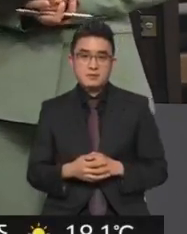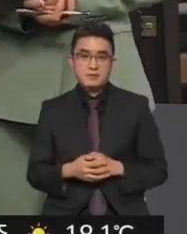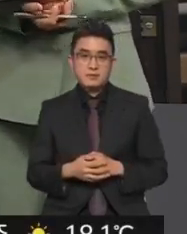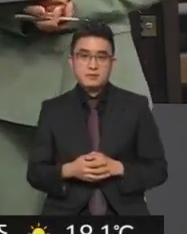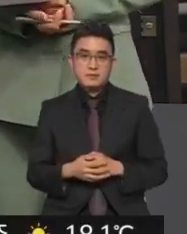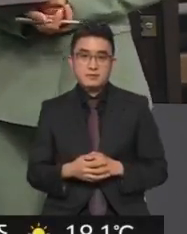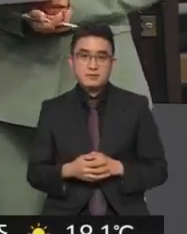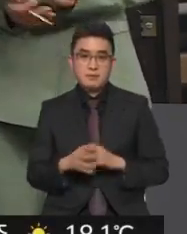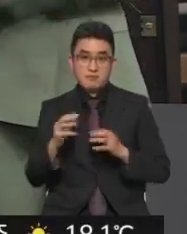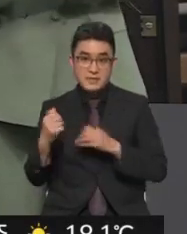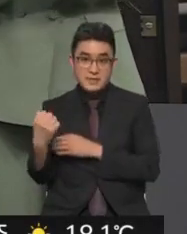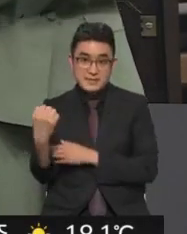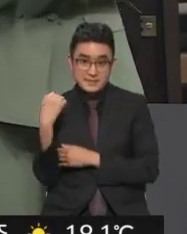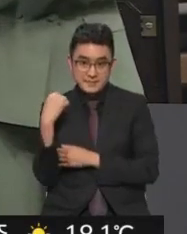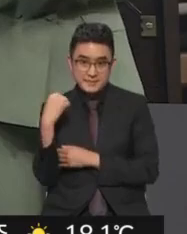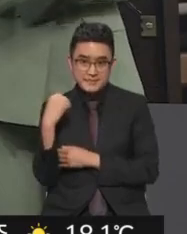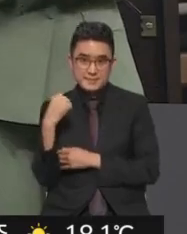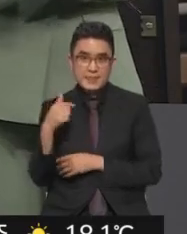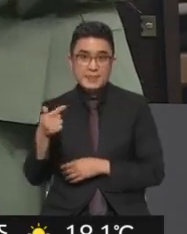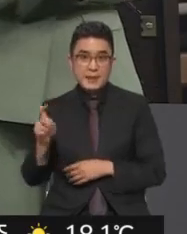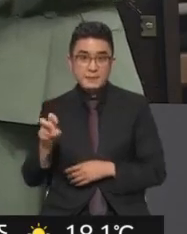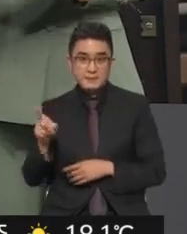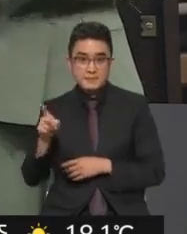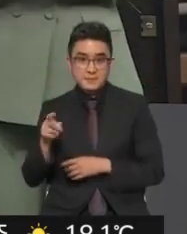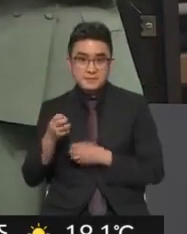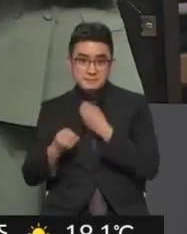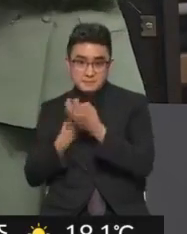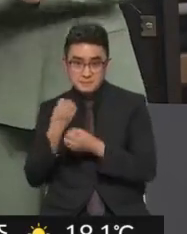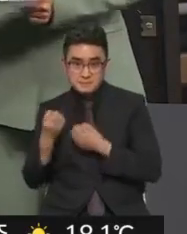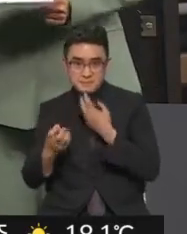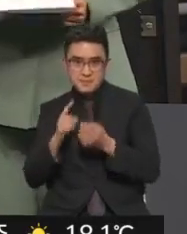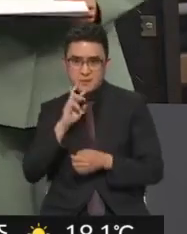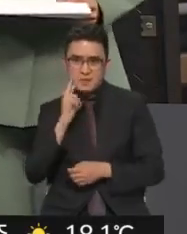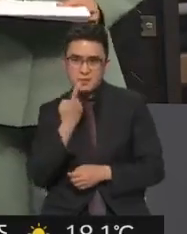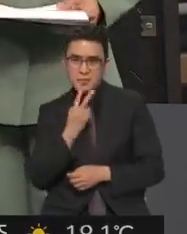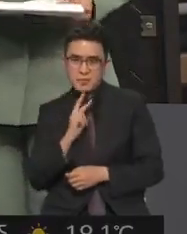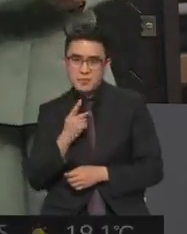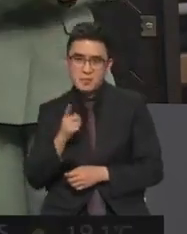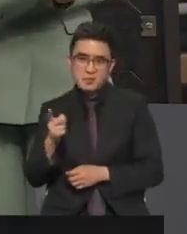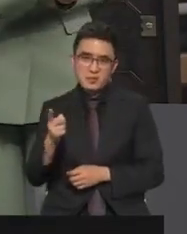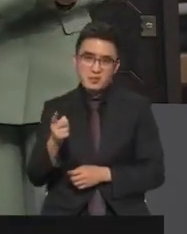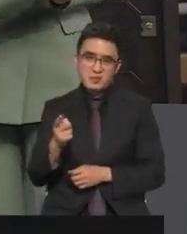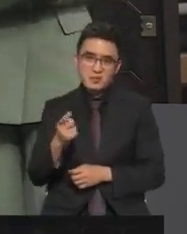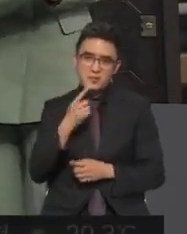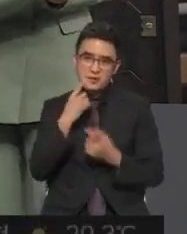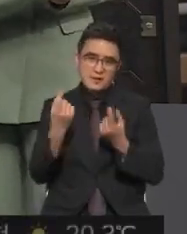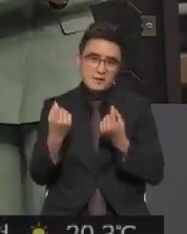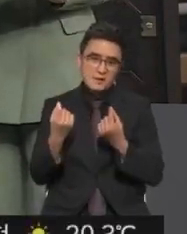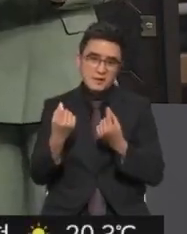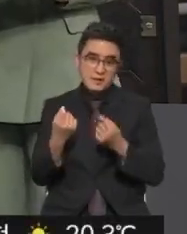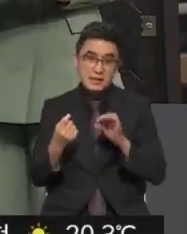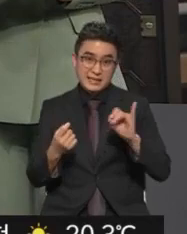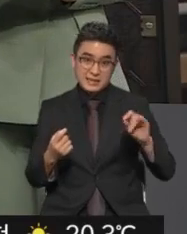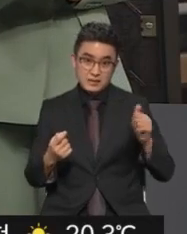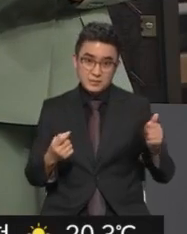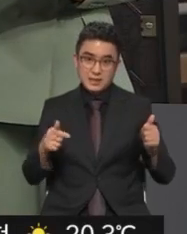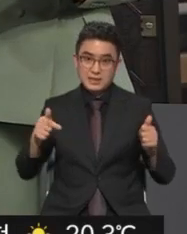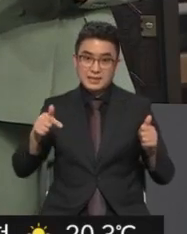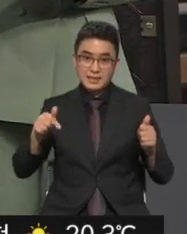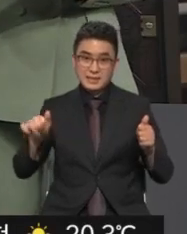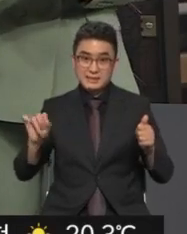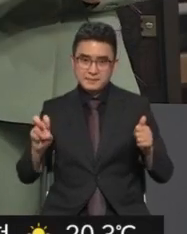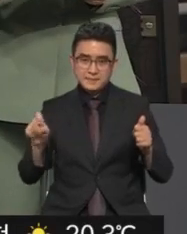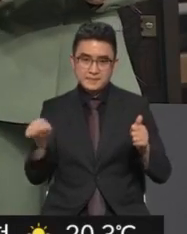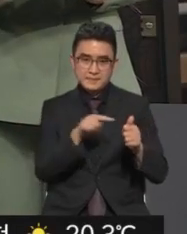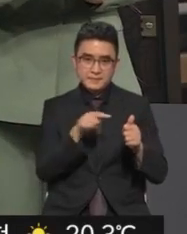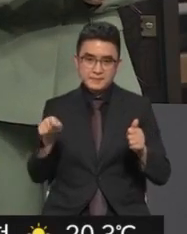시기입니다 국민의 힘은이 남변호사의 당시 진술이 달라질 수 있다고 보고요이 대표와 김 부원장의 관계 역시